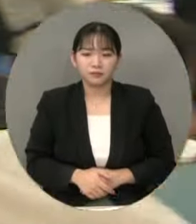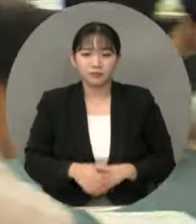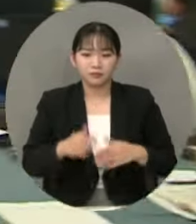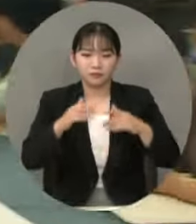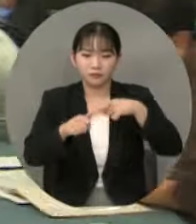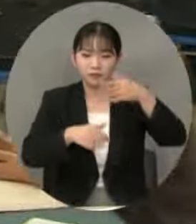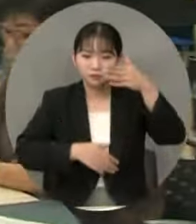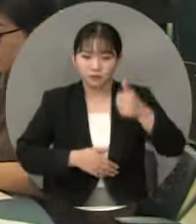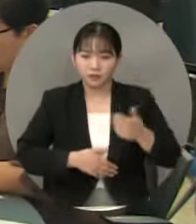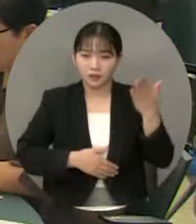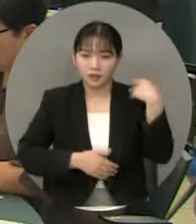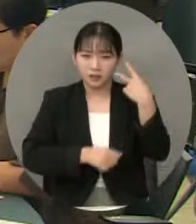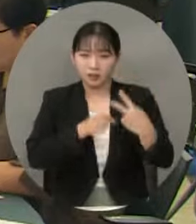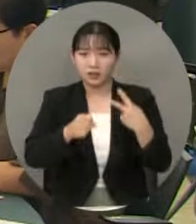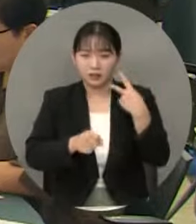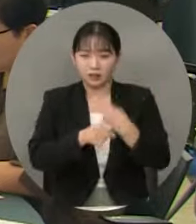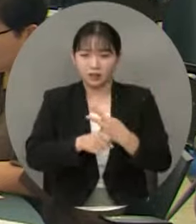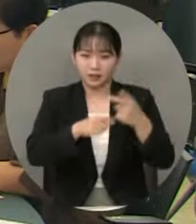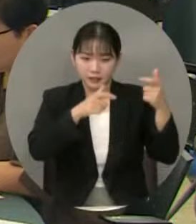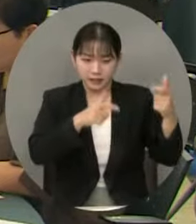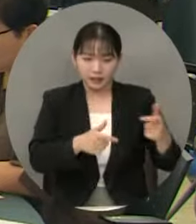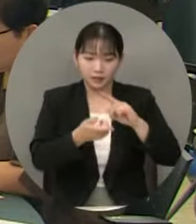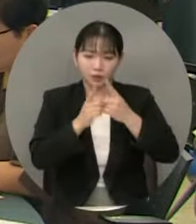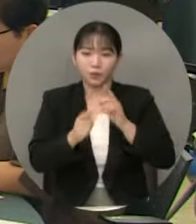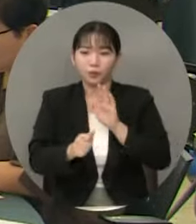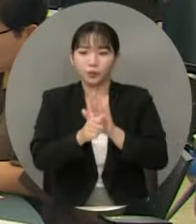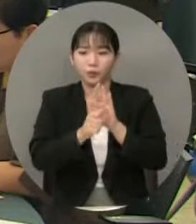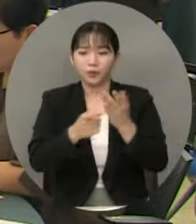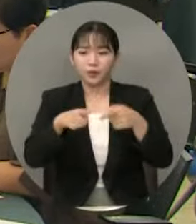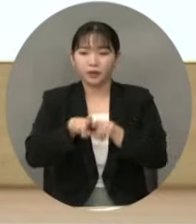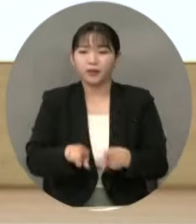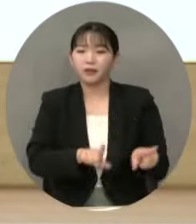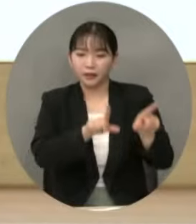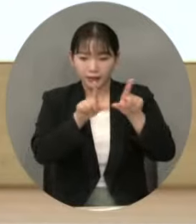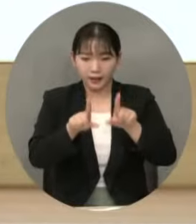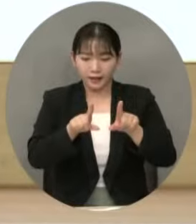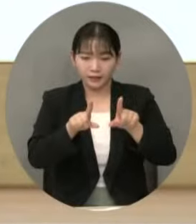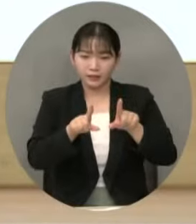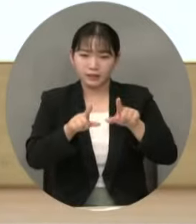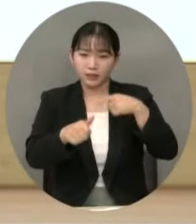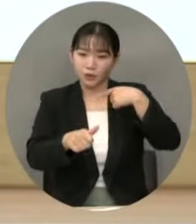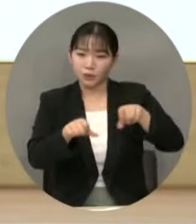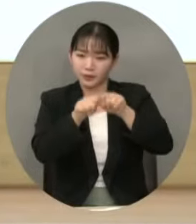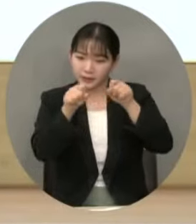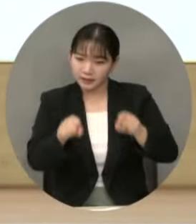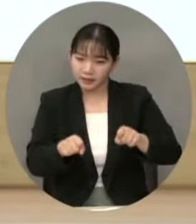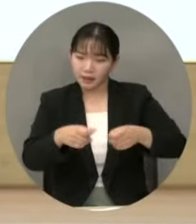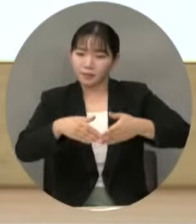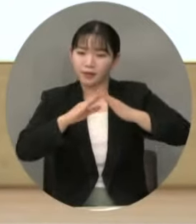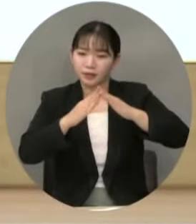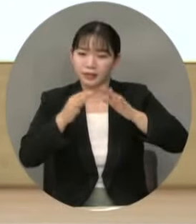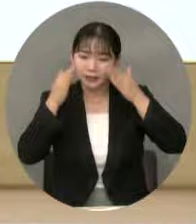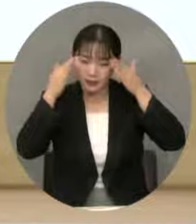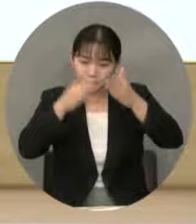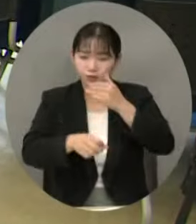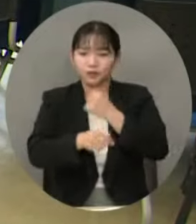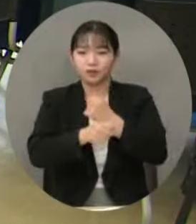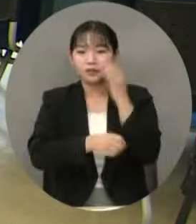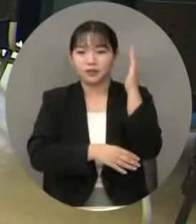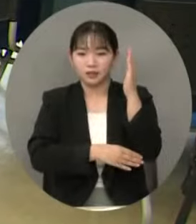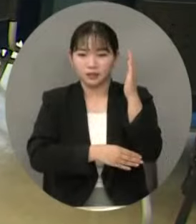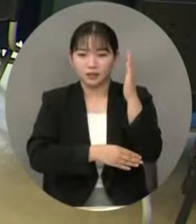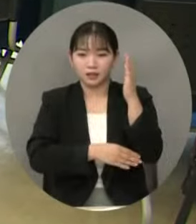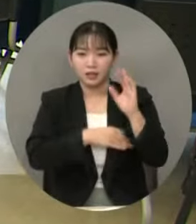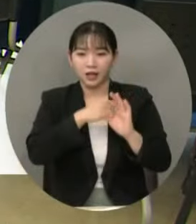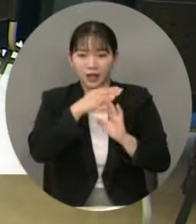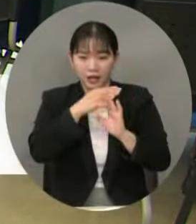김대중 교육감은 지난 2년을 지역과 협력한 공생의 교육 생태계 구축에 매진한 기간이었다고 소회를 밝혔습니다.